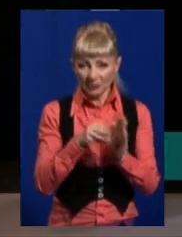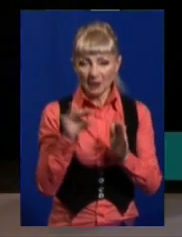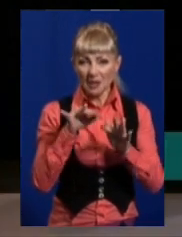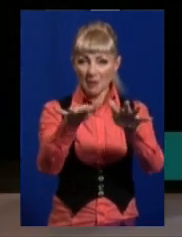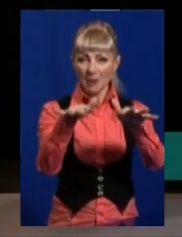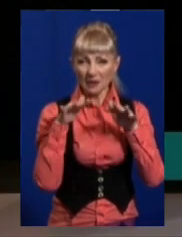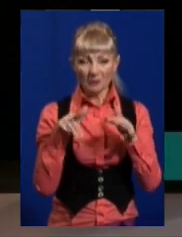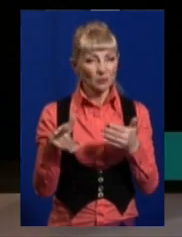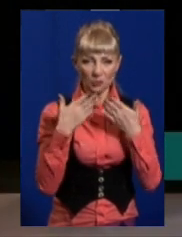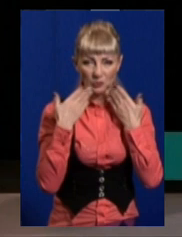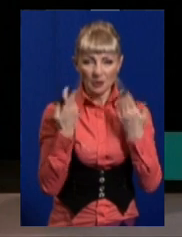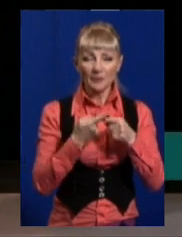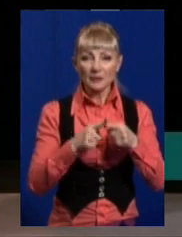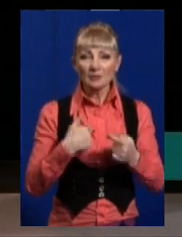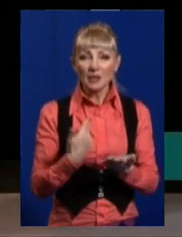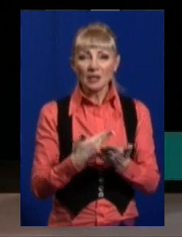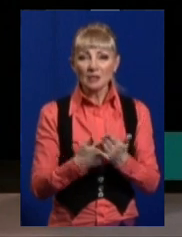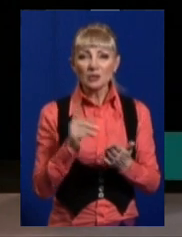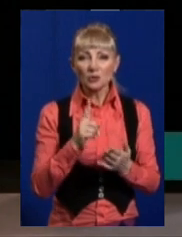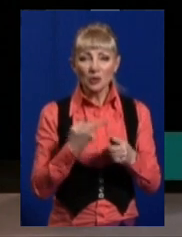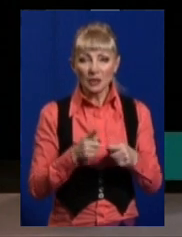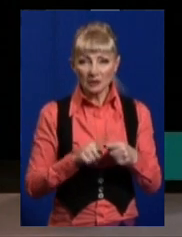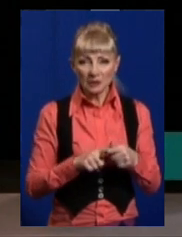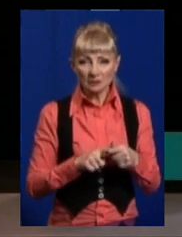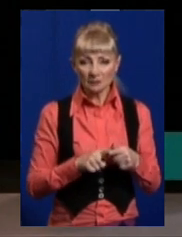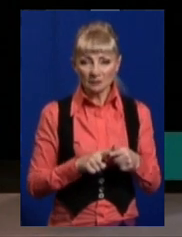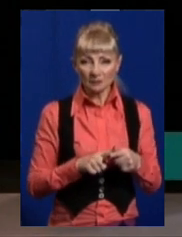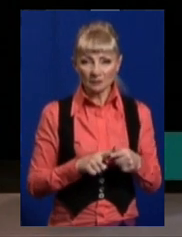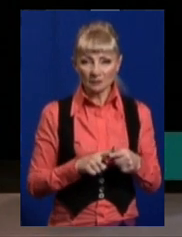вона немає. Тому мені здається, що це дуже така, знаєте,